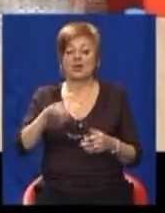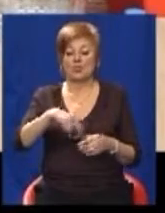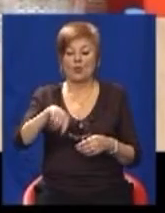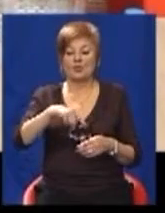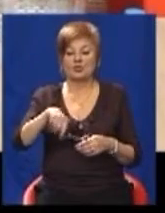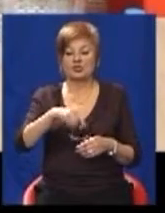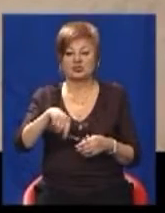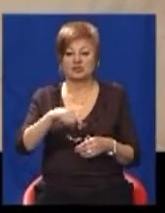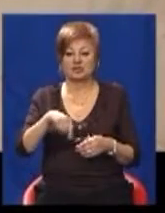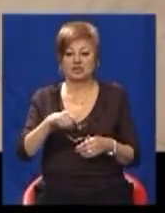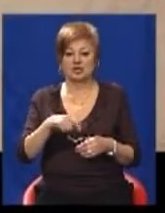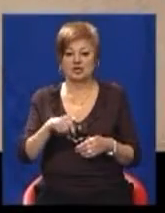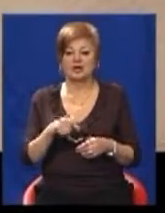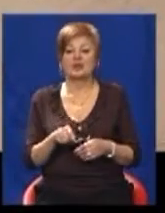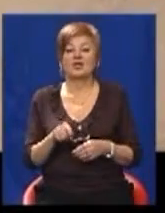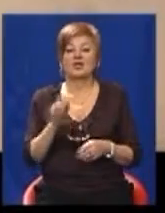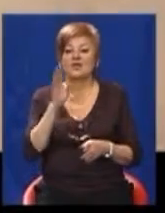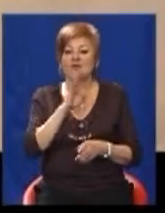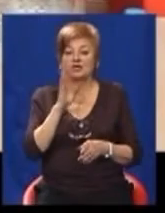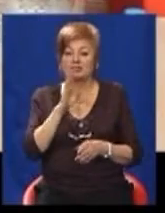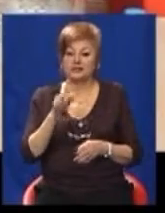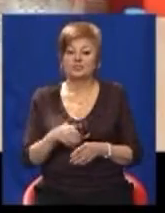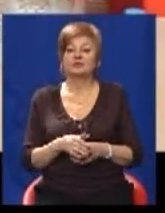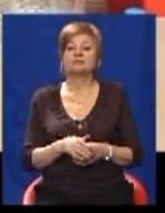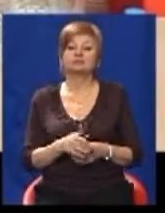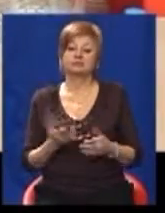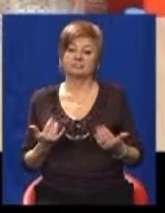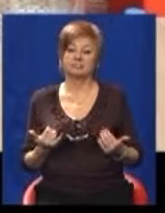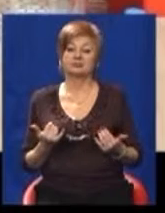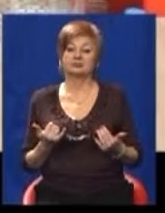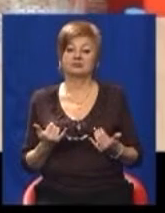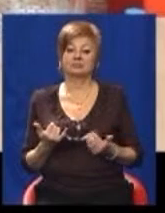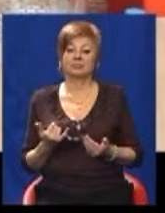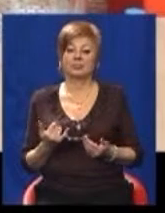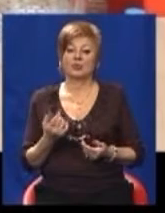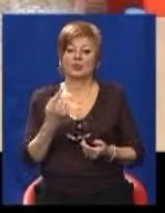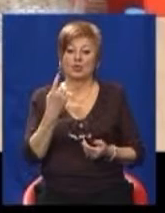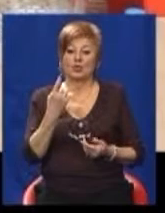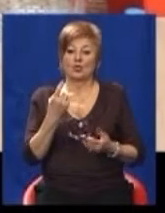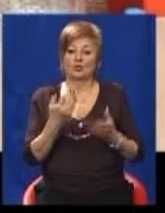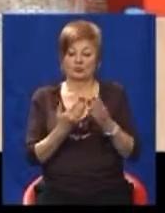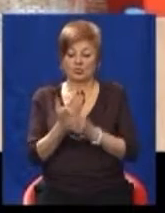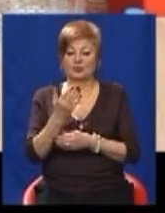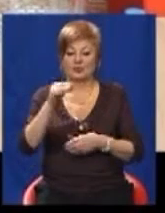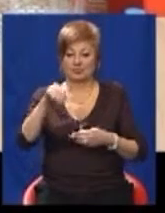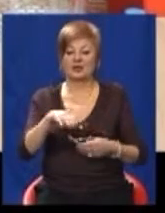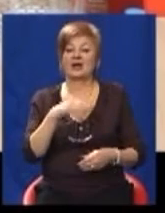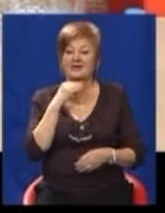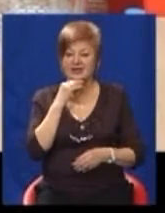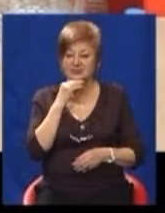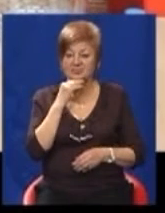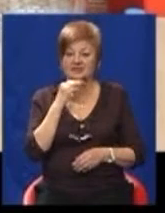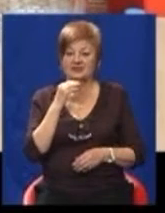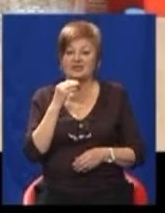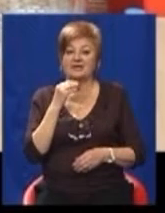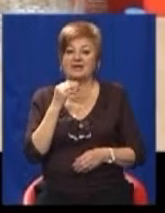помішаємо разом ось цю водичку. Ну давайте, нічого, однієї руки вистачить для цього експерименту.